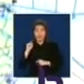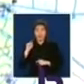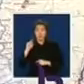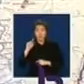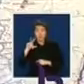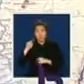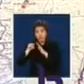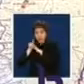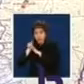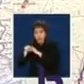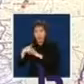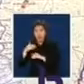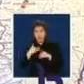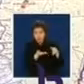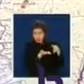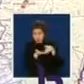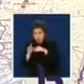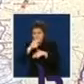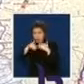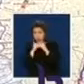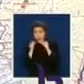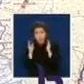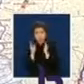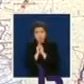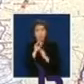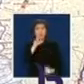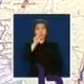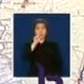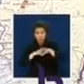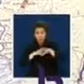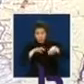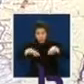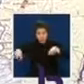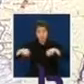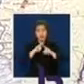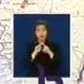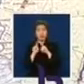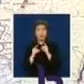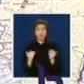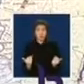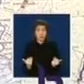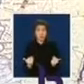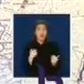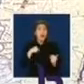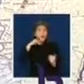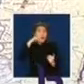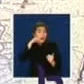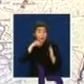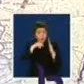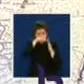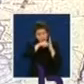างทั้งสิ้นกว่า24กิโลเมตรขณะนี้ได้เริ่มดำเนินการแล้วสำหรับ ส่วนภารกิจนายกรัฐมนต